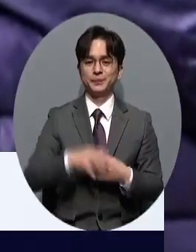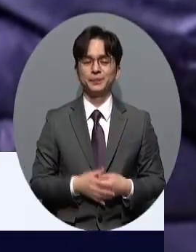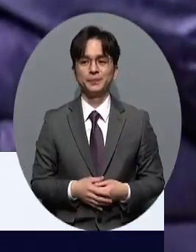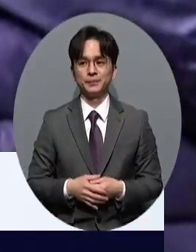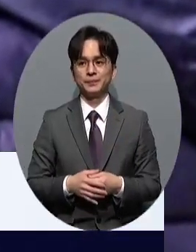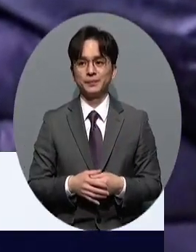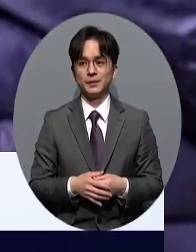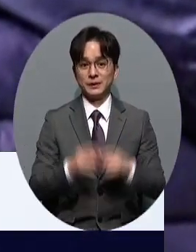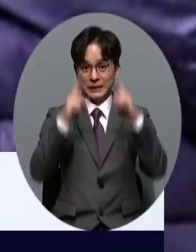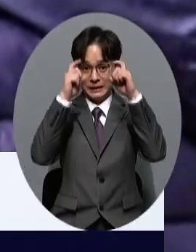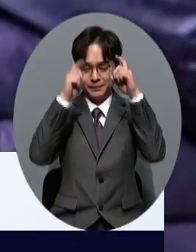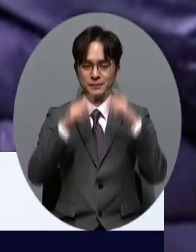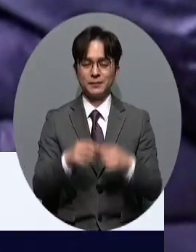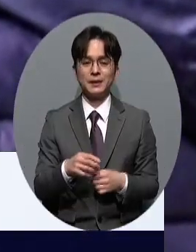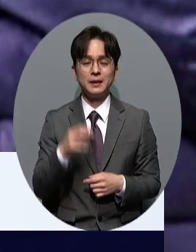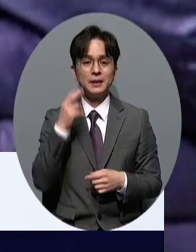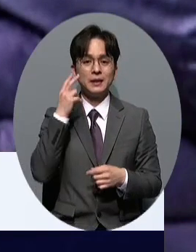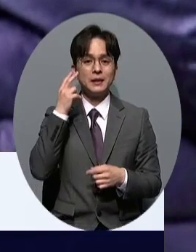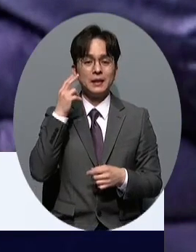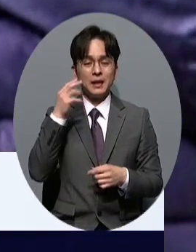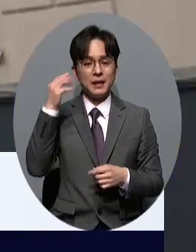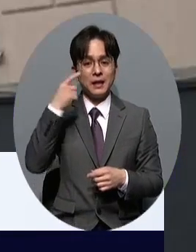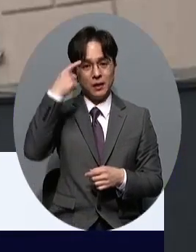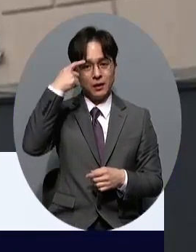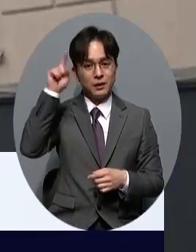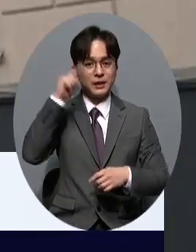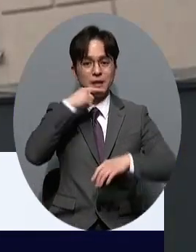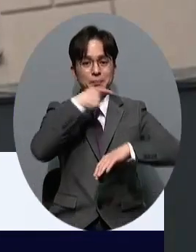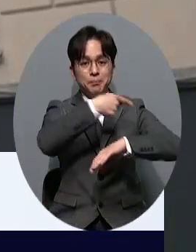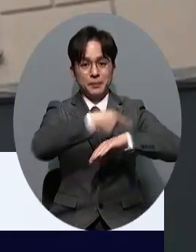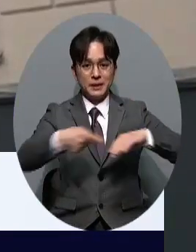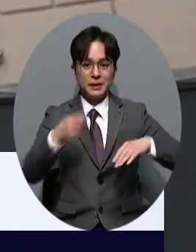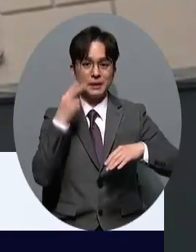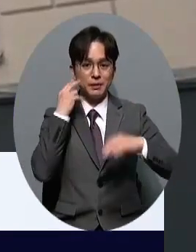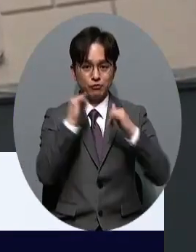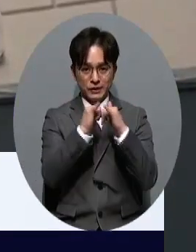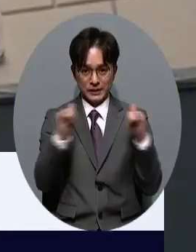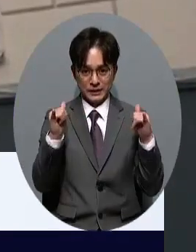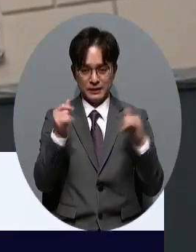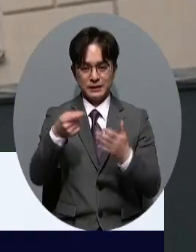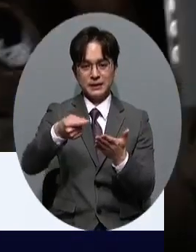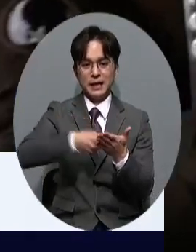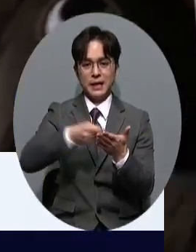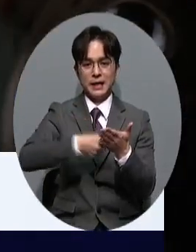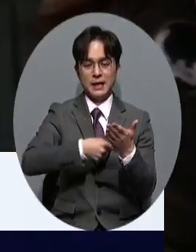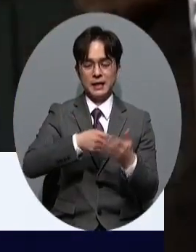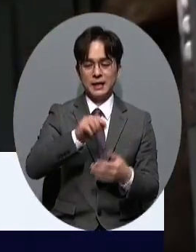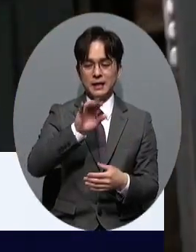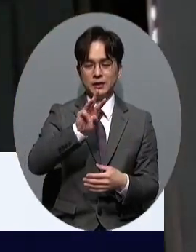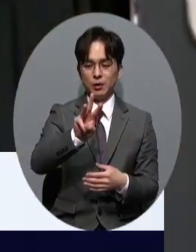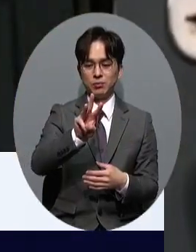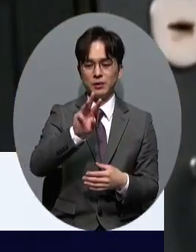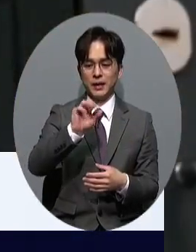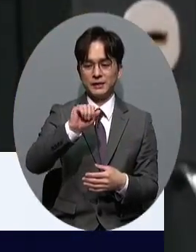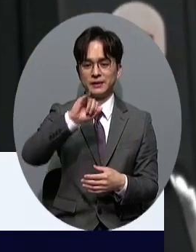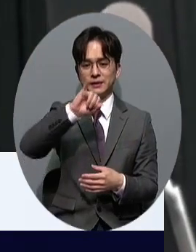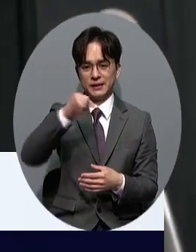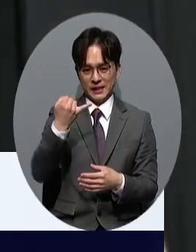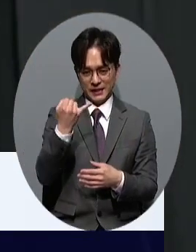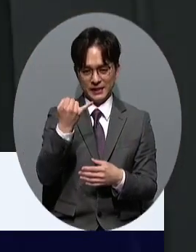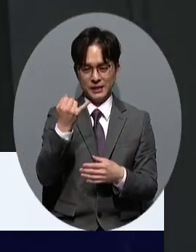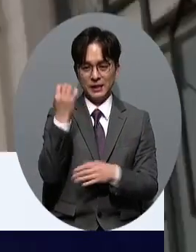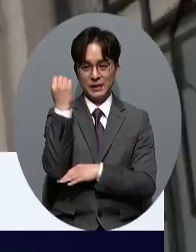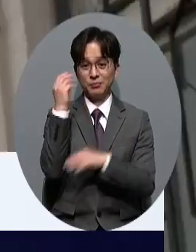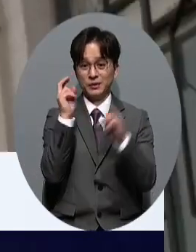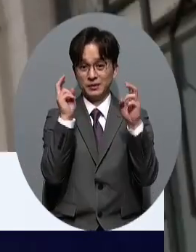기자 에반 게르시코비치입니다. 러시아 수사당국은 게르시코비치가 미국 지시에 따라 자국 군사기업의